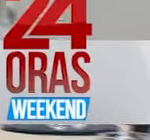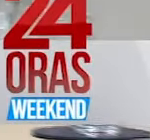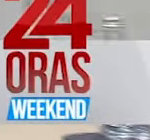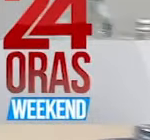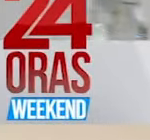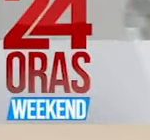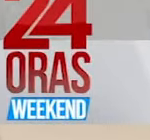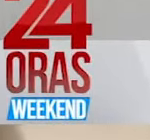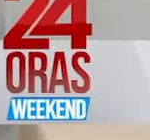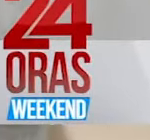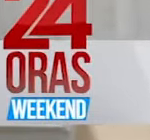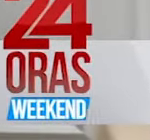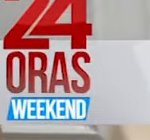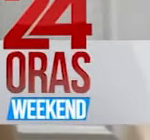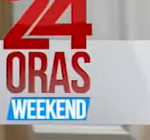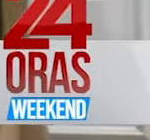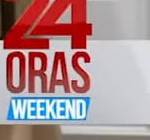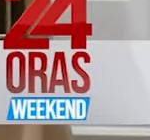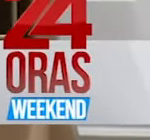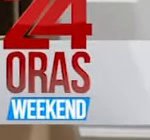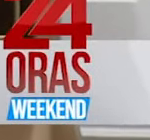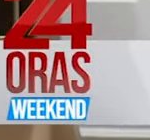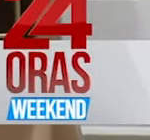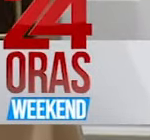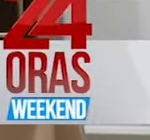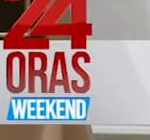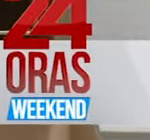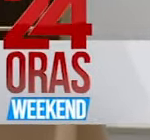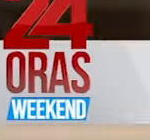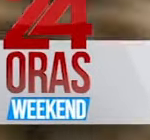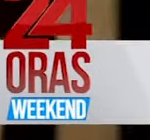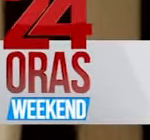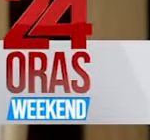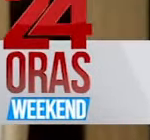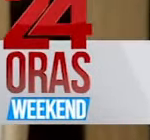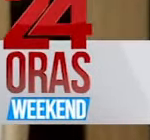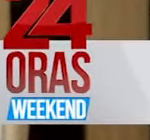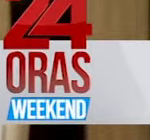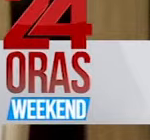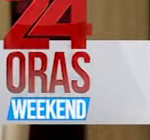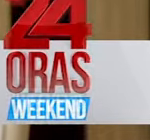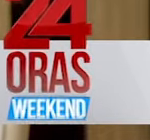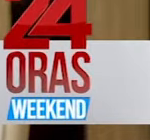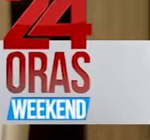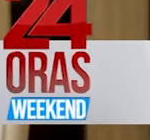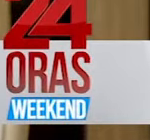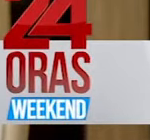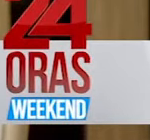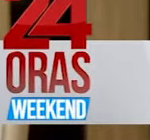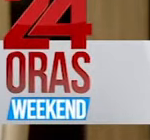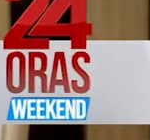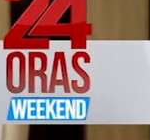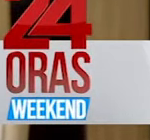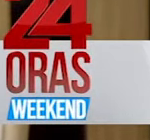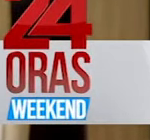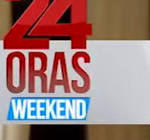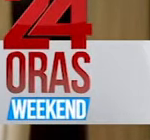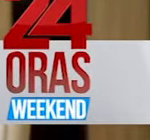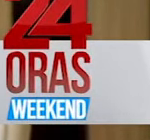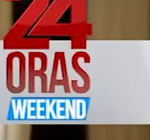ang naganap sa Duterte administration at China hinggil sa Ayungin Shoal. Ano yung tinatago mo? Bakit hindi